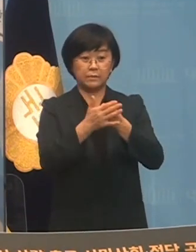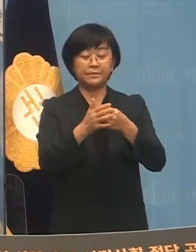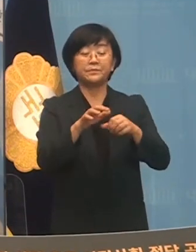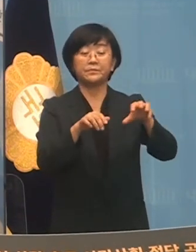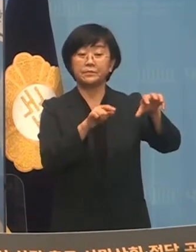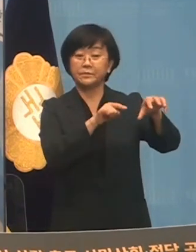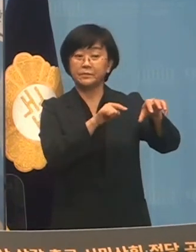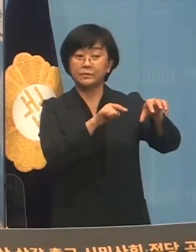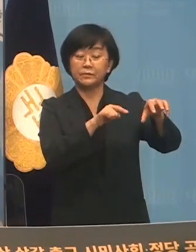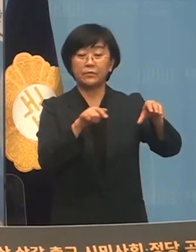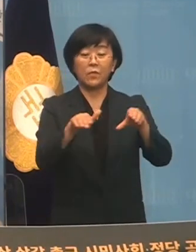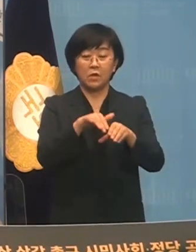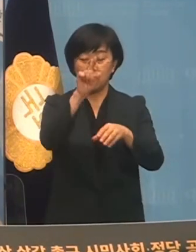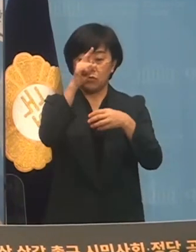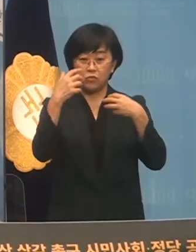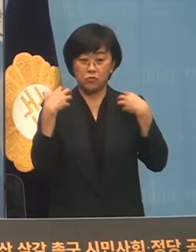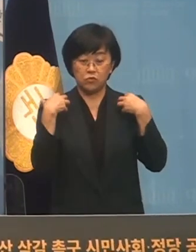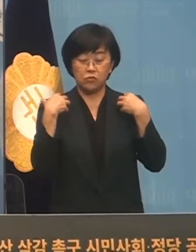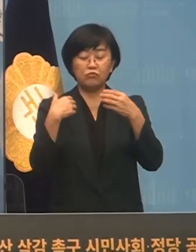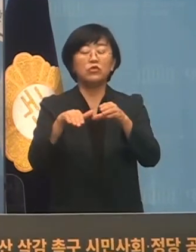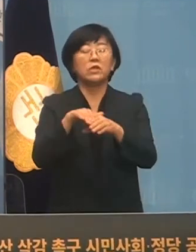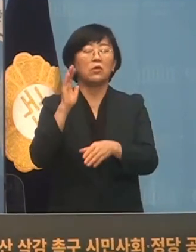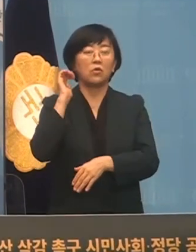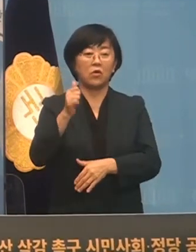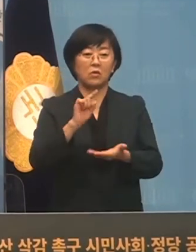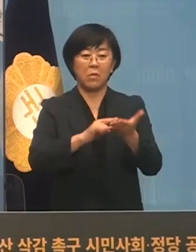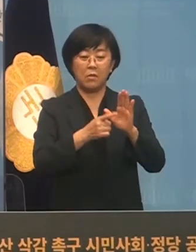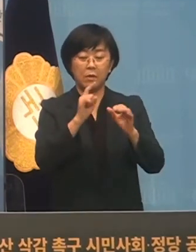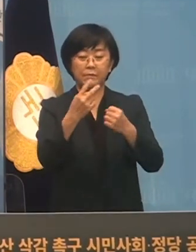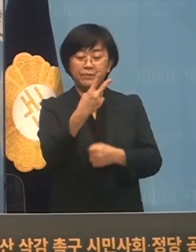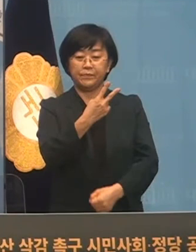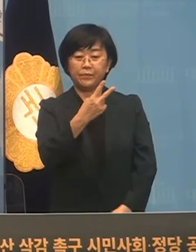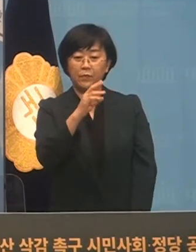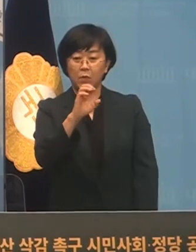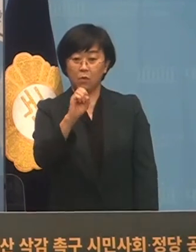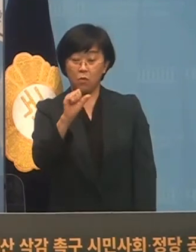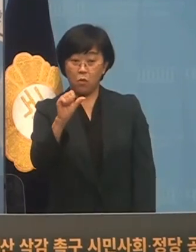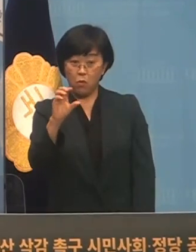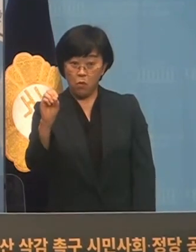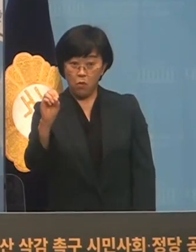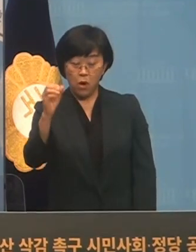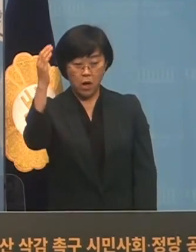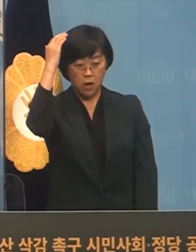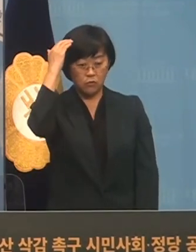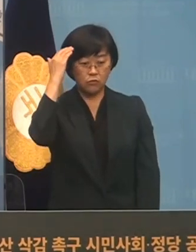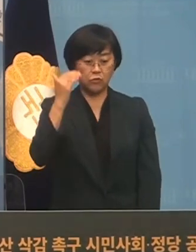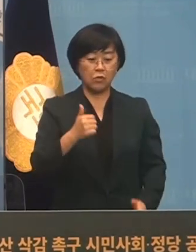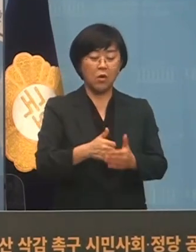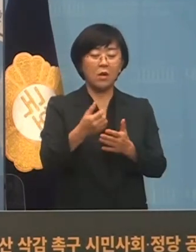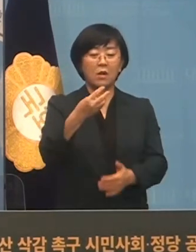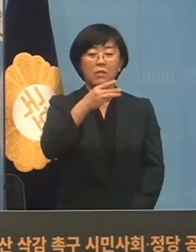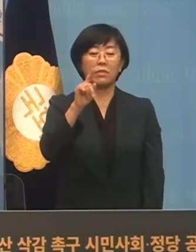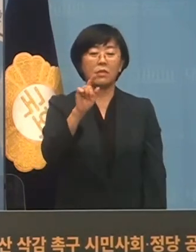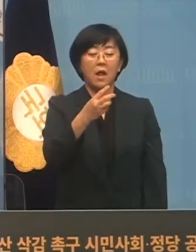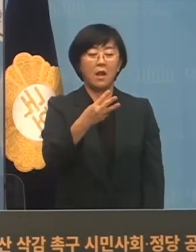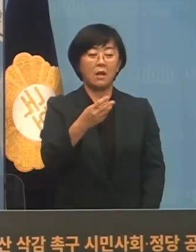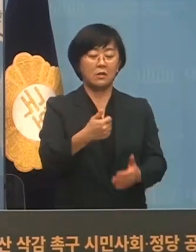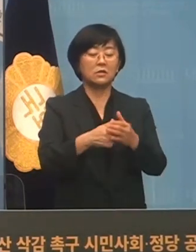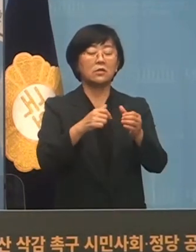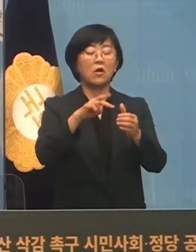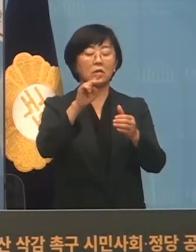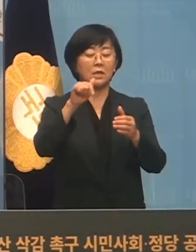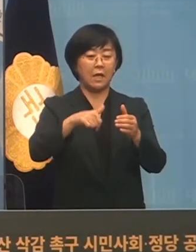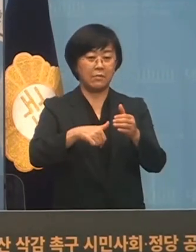자리에서 문재인 대통령이 이렇게 이야기를 했습니다. 2050년까지 탄소탄을 하겠다. 탄발전을